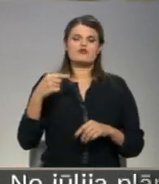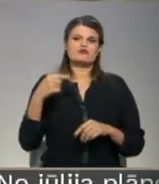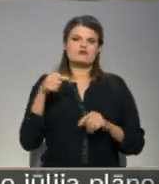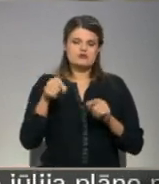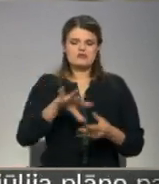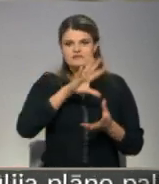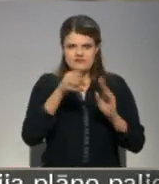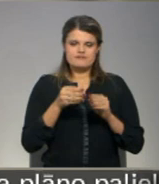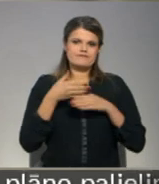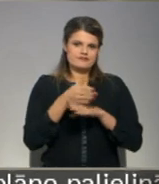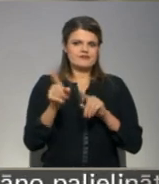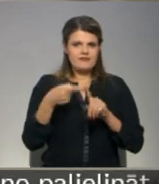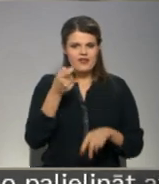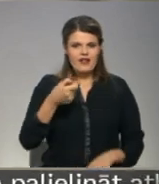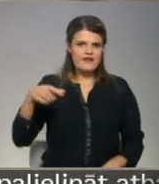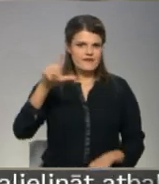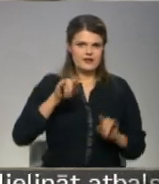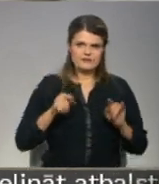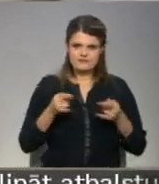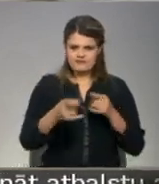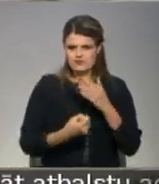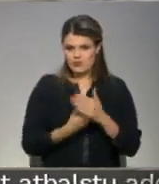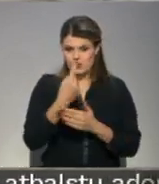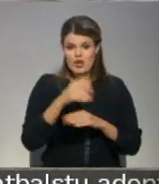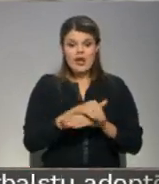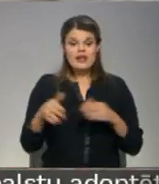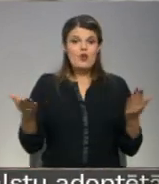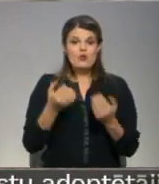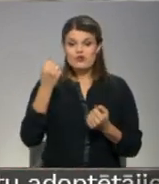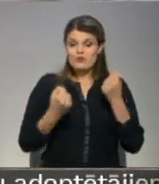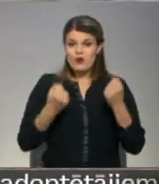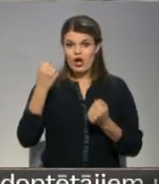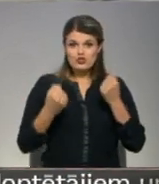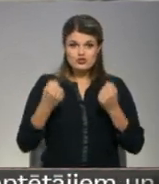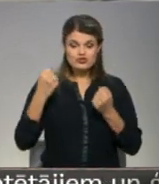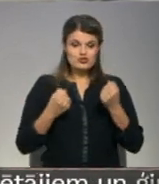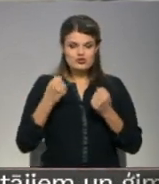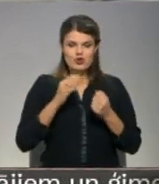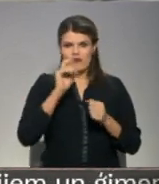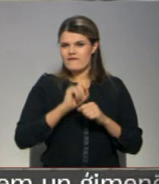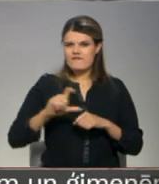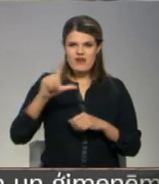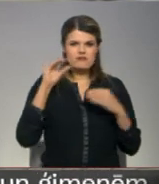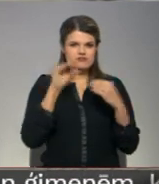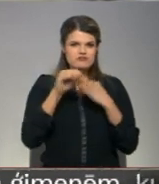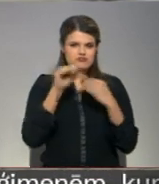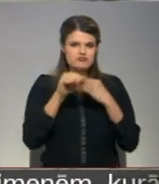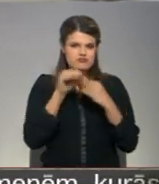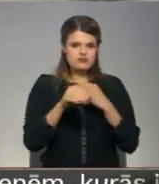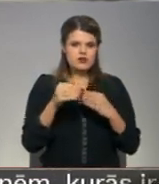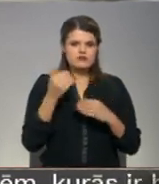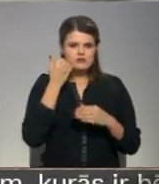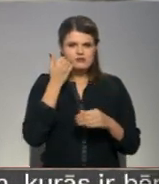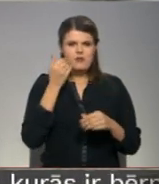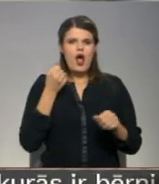tas viss rada arī šo papildus bedru veidošanos. Ielās, kur automašīna plūsma ir visintensīvākā, tā saucamās